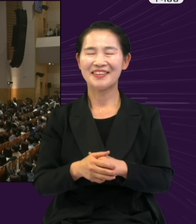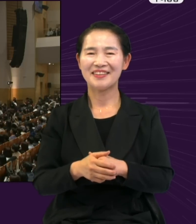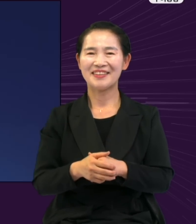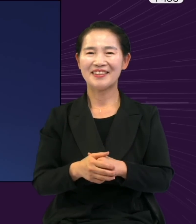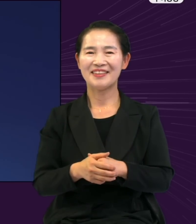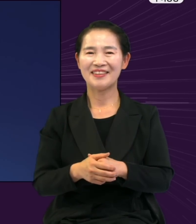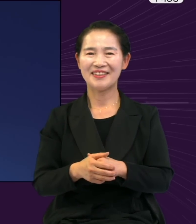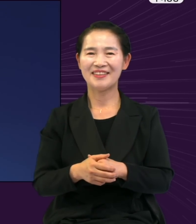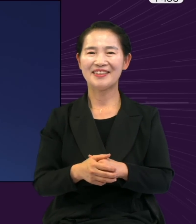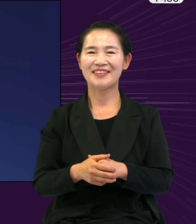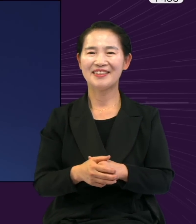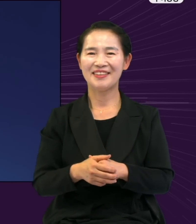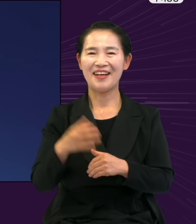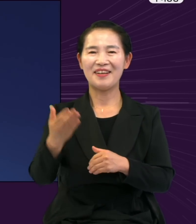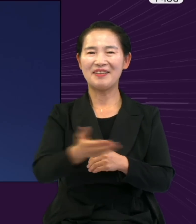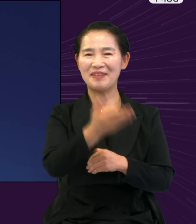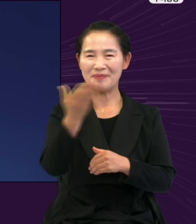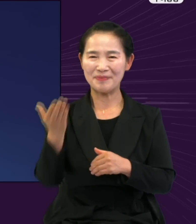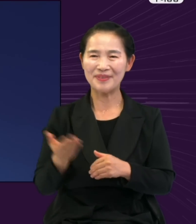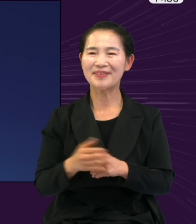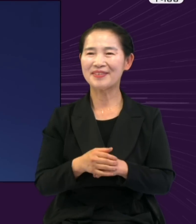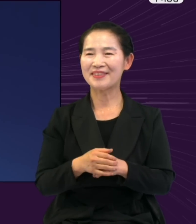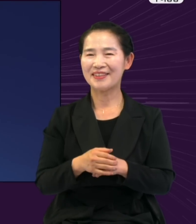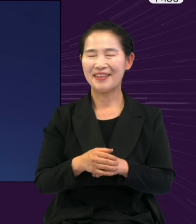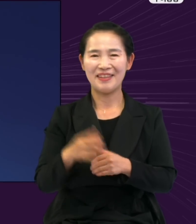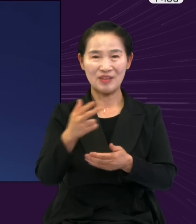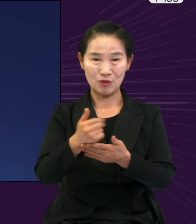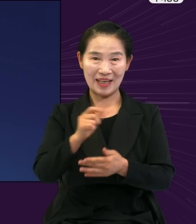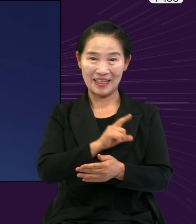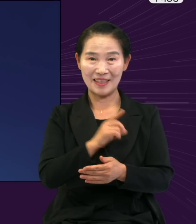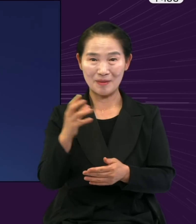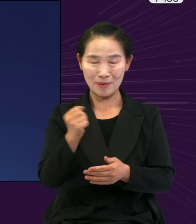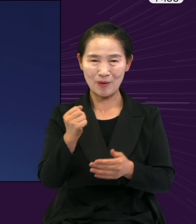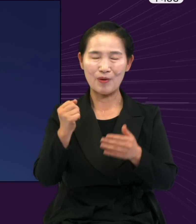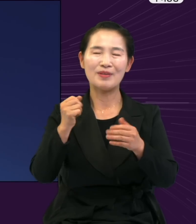여러분, 주님의 이름으로 여러분을 사랑합니다.